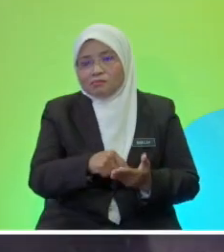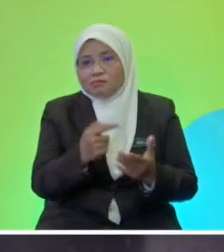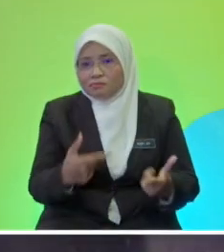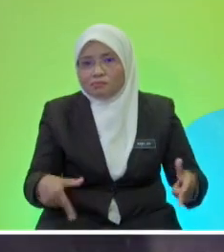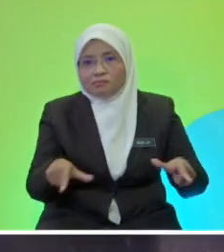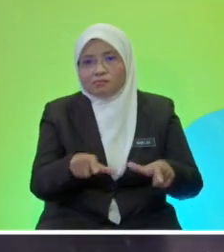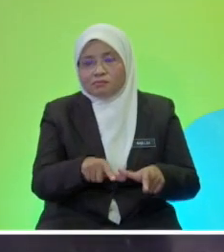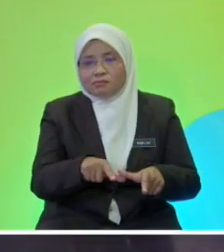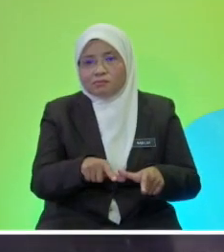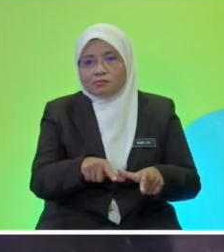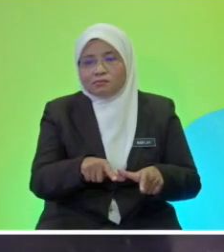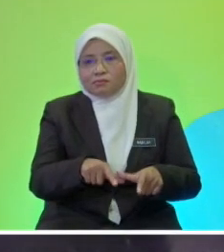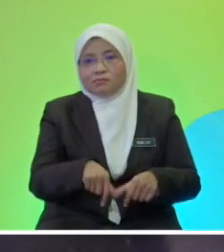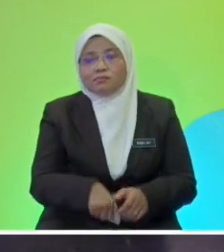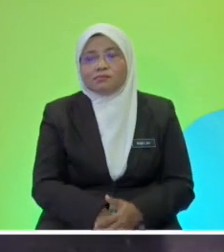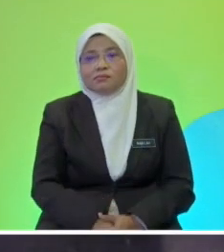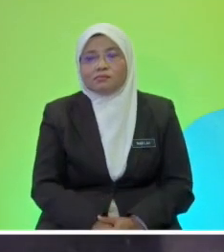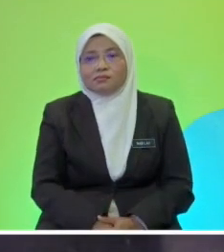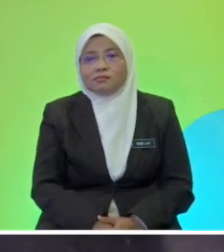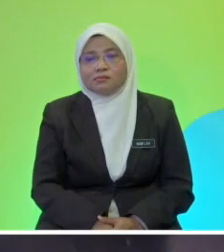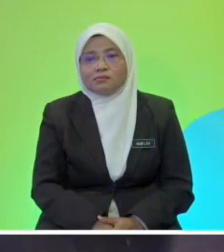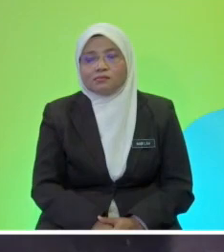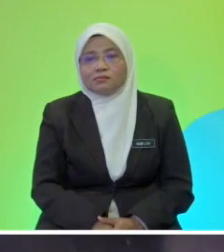dijalankan dalam masa yang yang